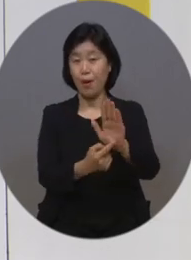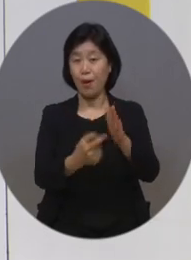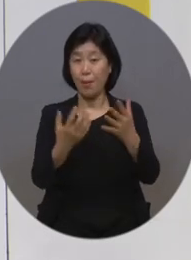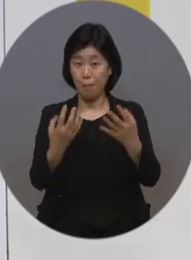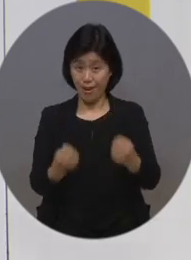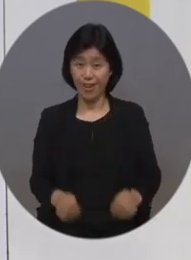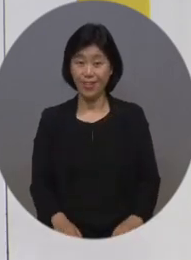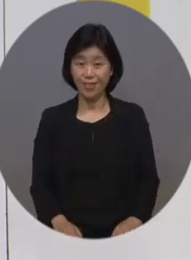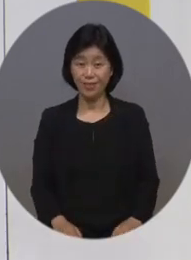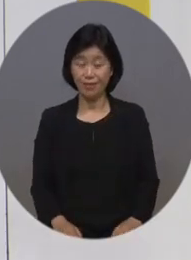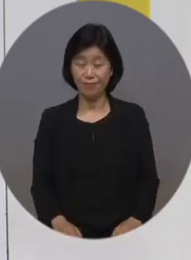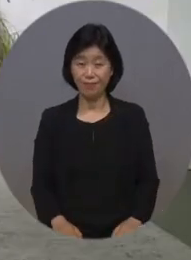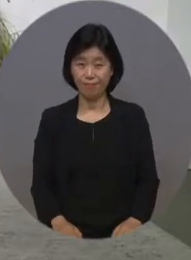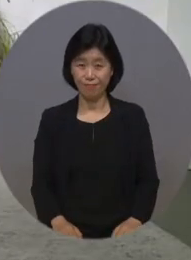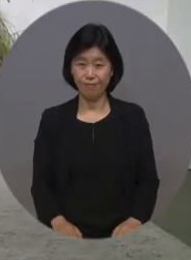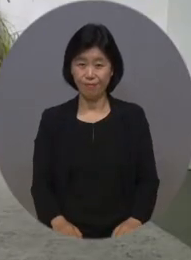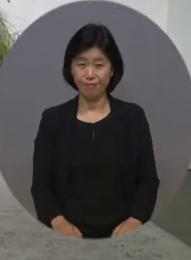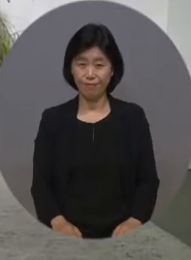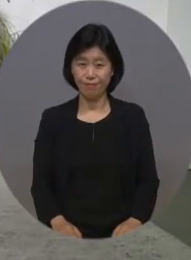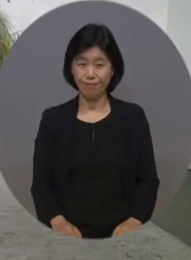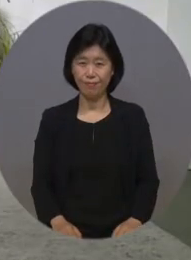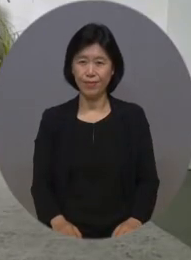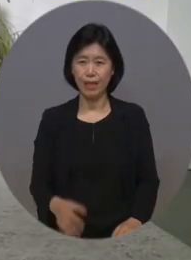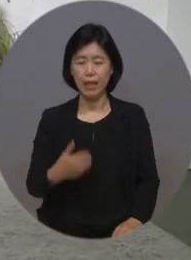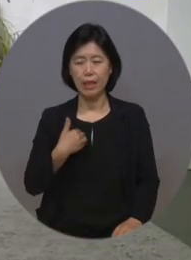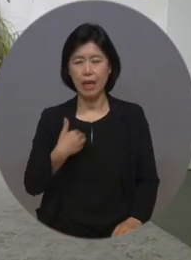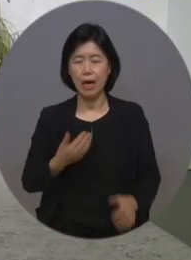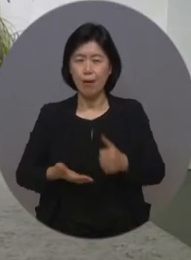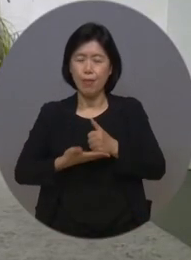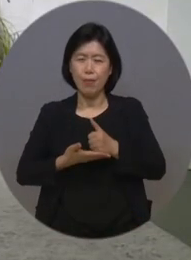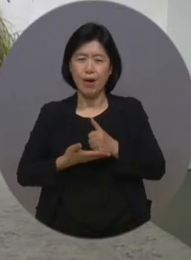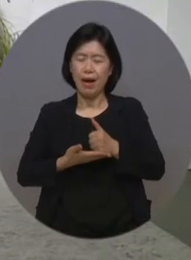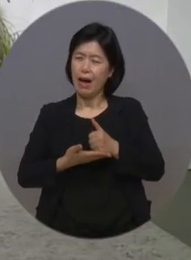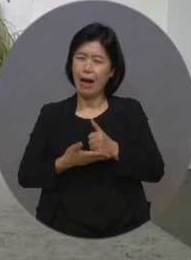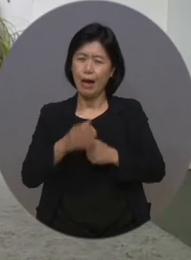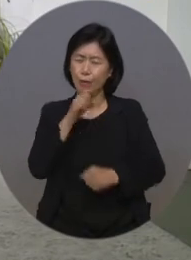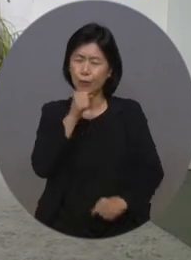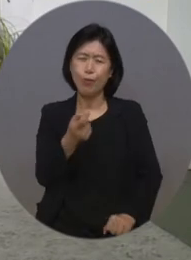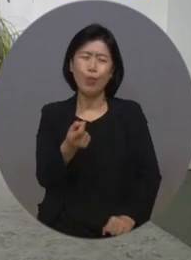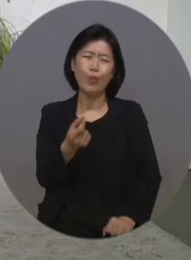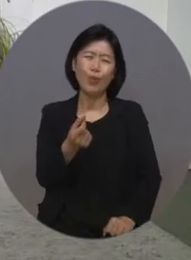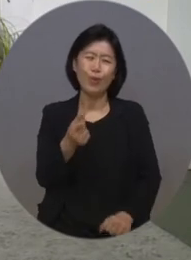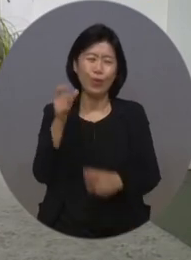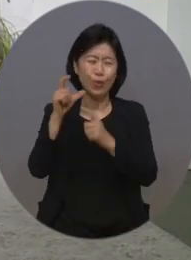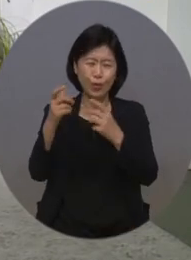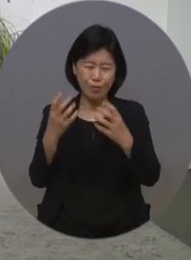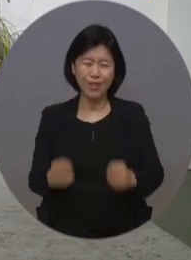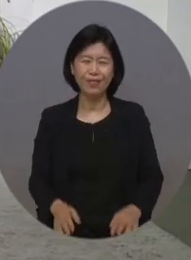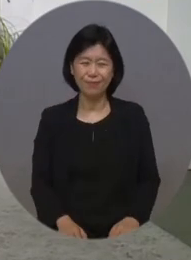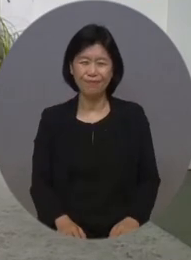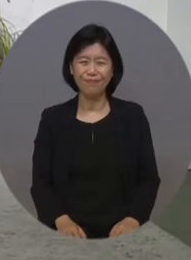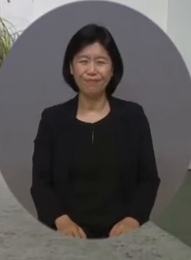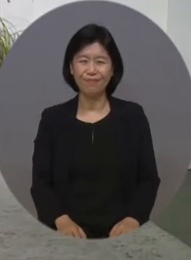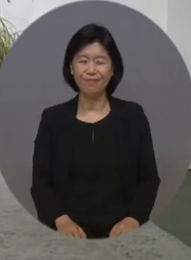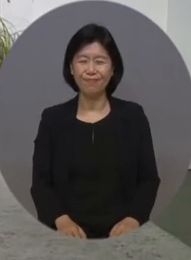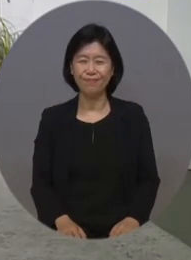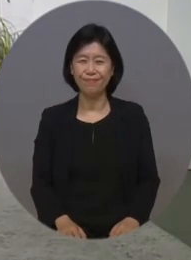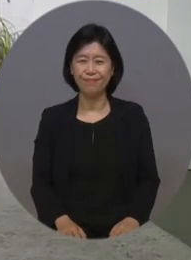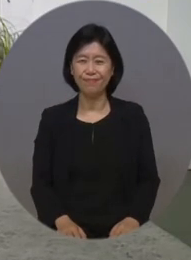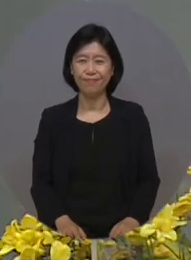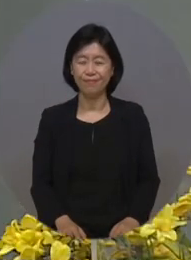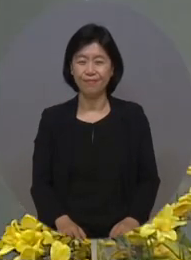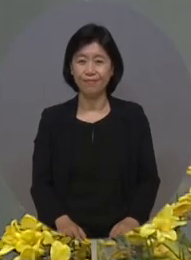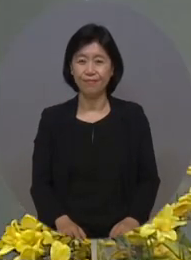있잖아요 그럼 자지 불러주세요 4 지금 지지율이 낮아서 고민이 많습니다 아 그렇군요 네 좀 도와주세요 뭘 우리의 확 바뀔 것 뻘뻘